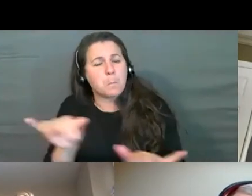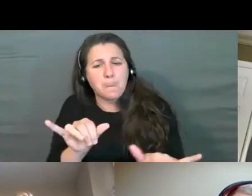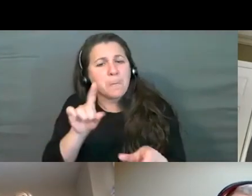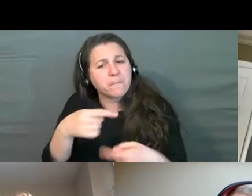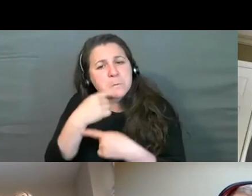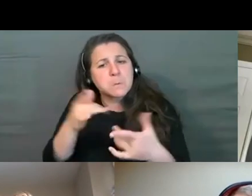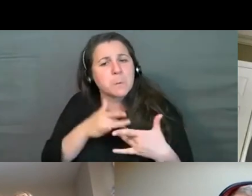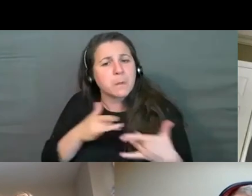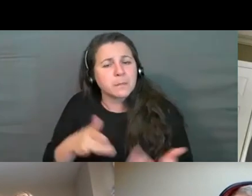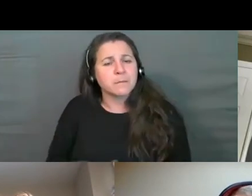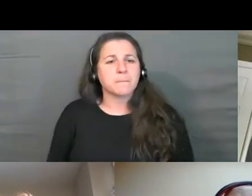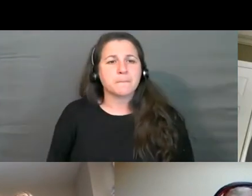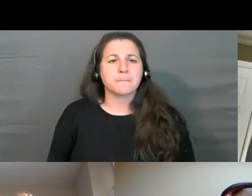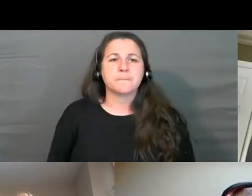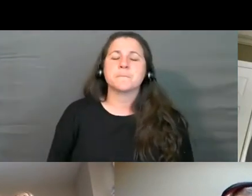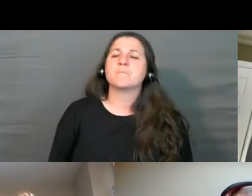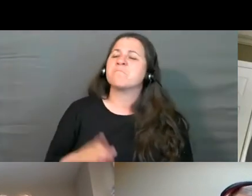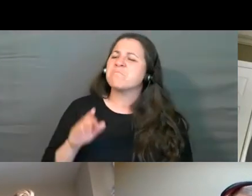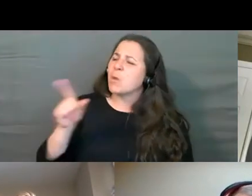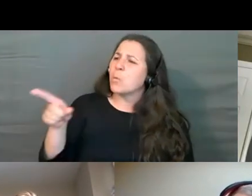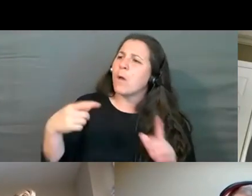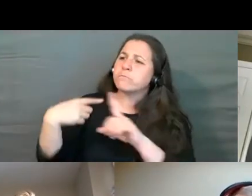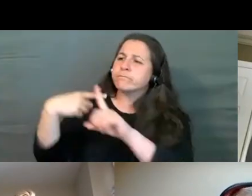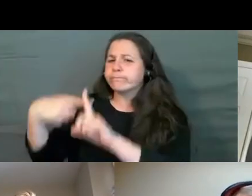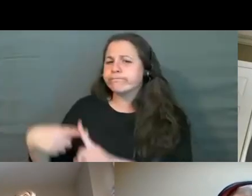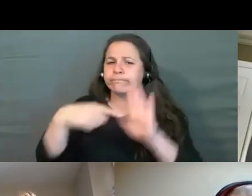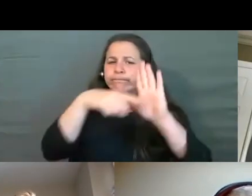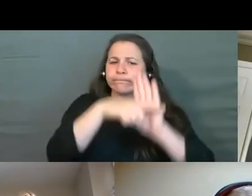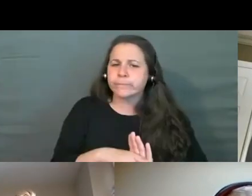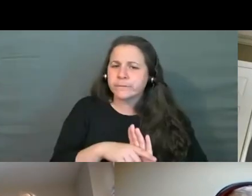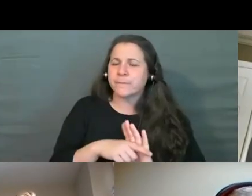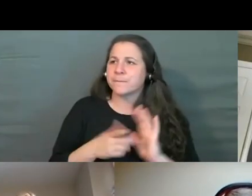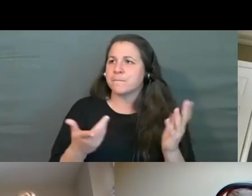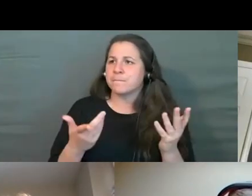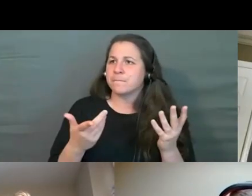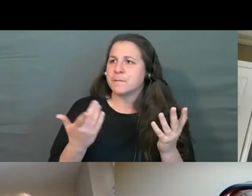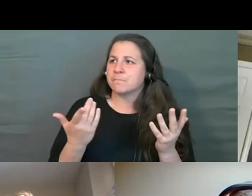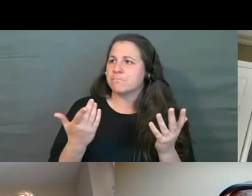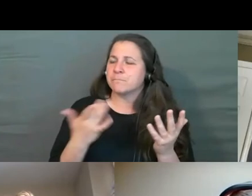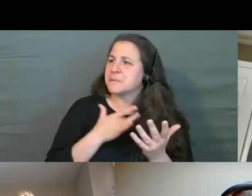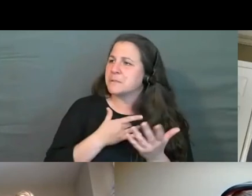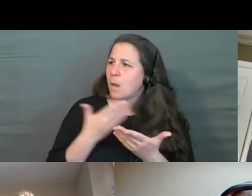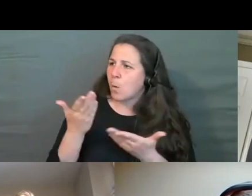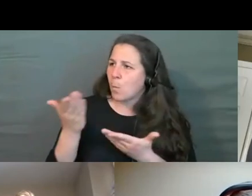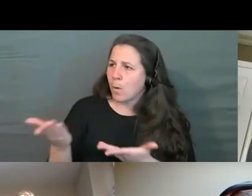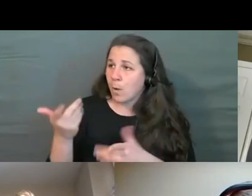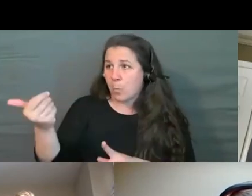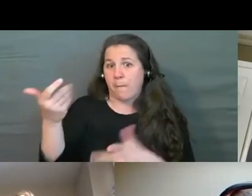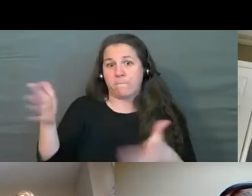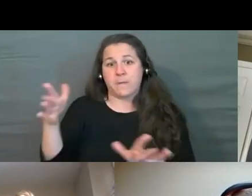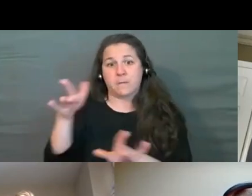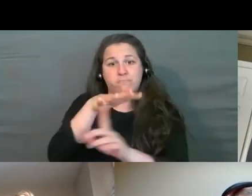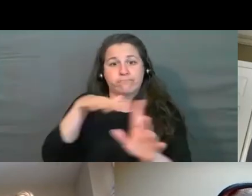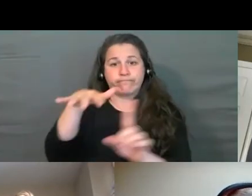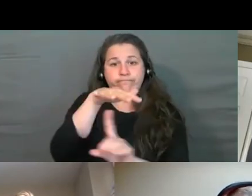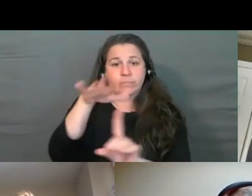une balance des avantages et des inconvénients là, avec toutes les personnes en situation de handicap que vous desservez,